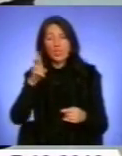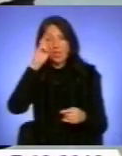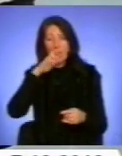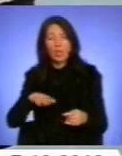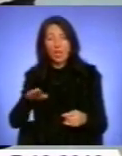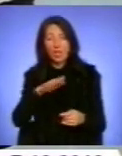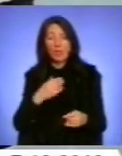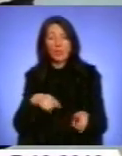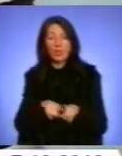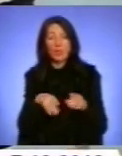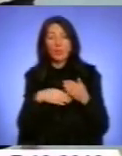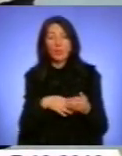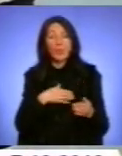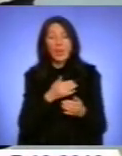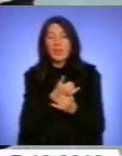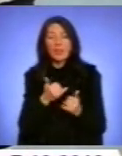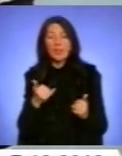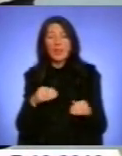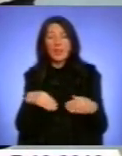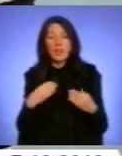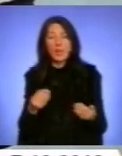чином ми не даємо поступу